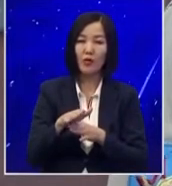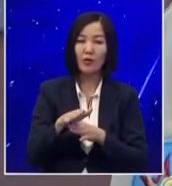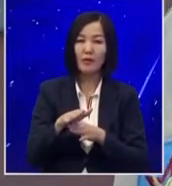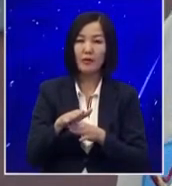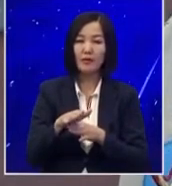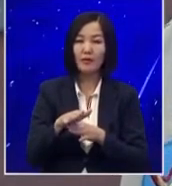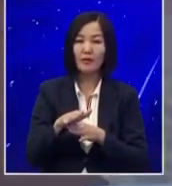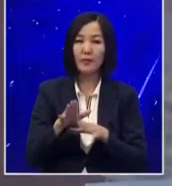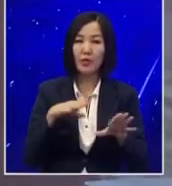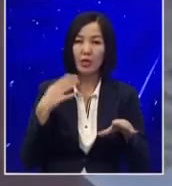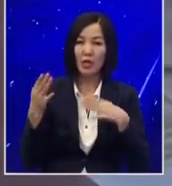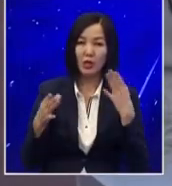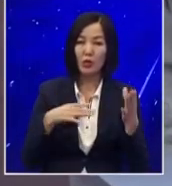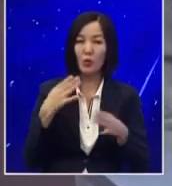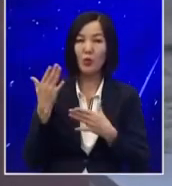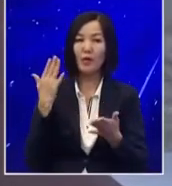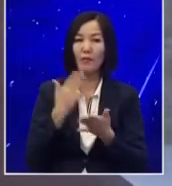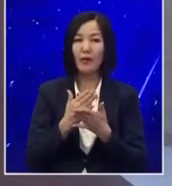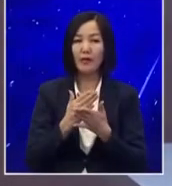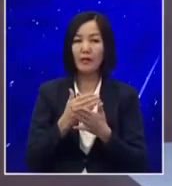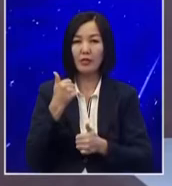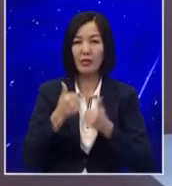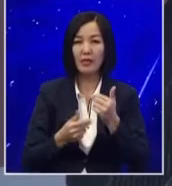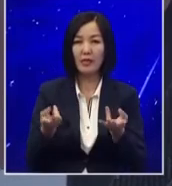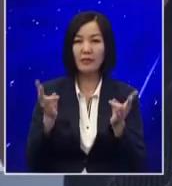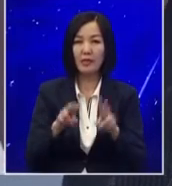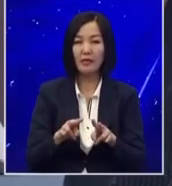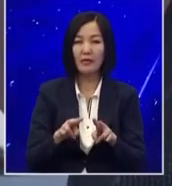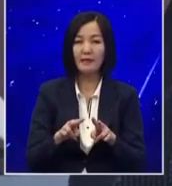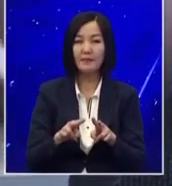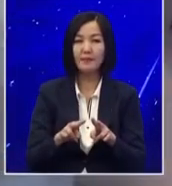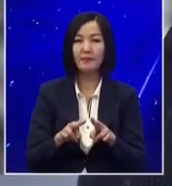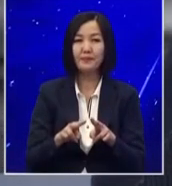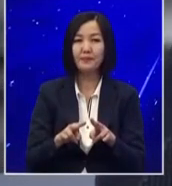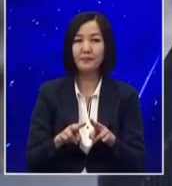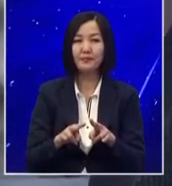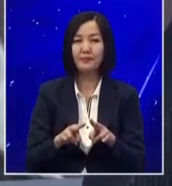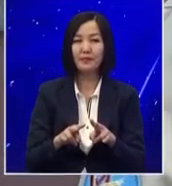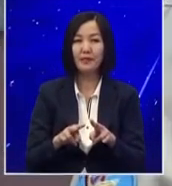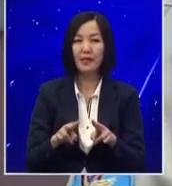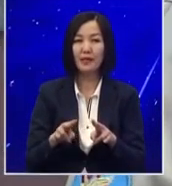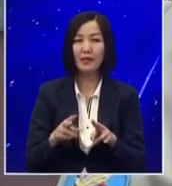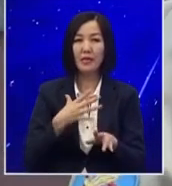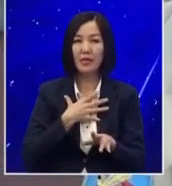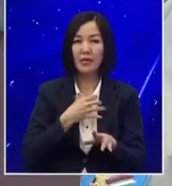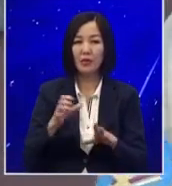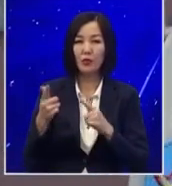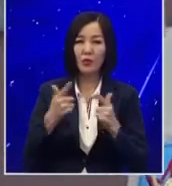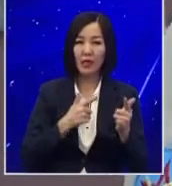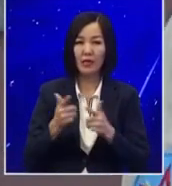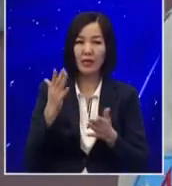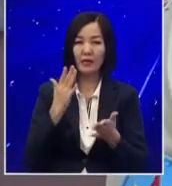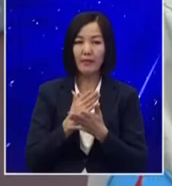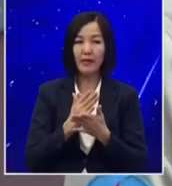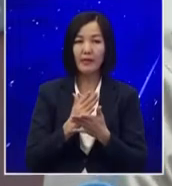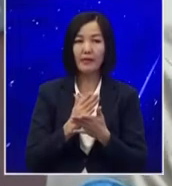пресс, турник сияқты жарыстарымыз қалды. Осы жарысқа, яғни қызу дайындала түсудеміз. Сол себептен